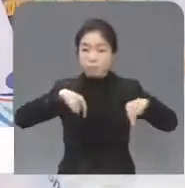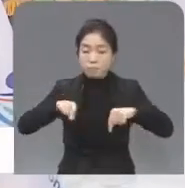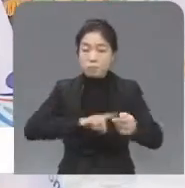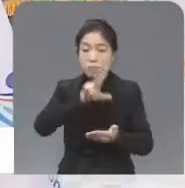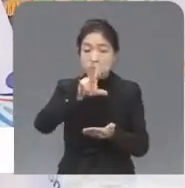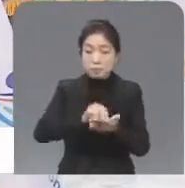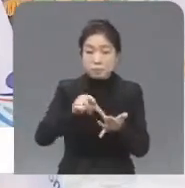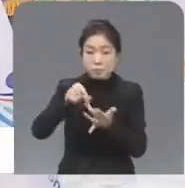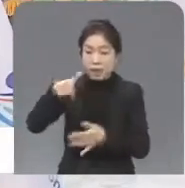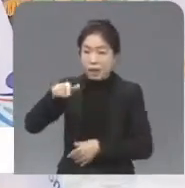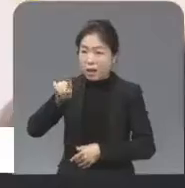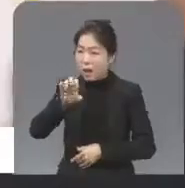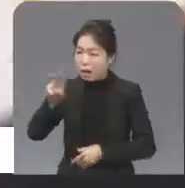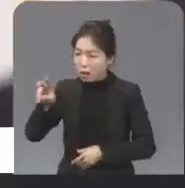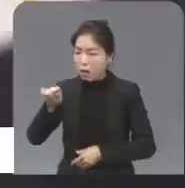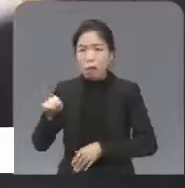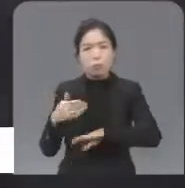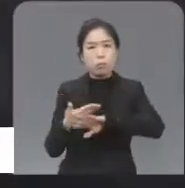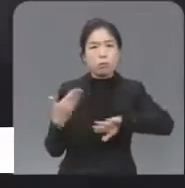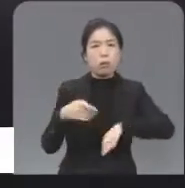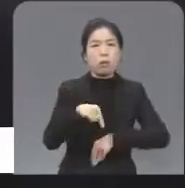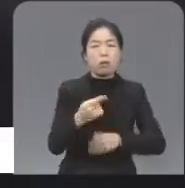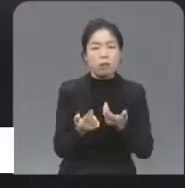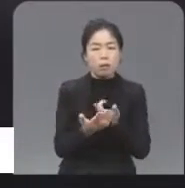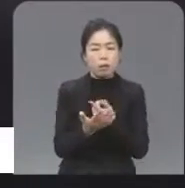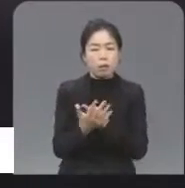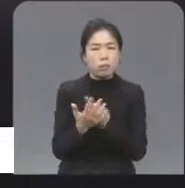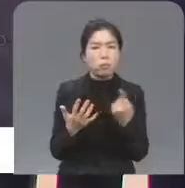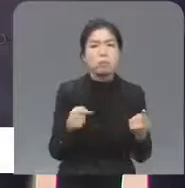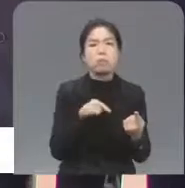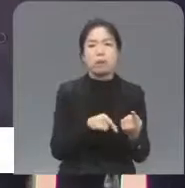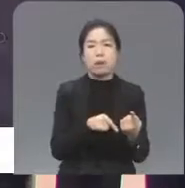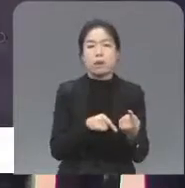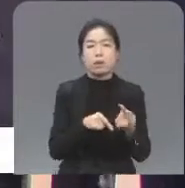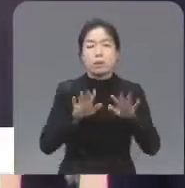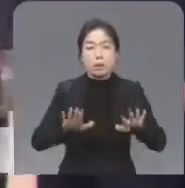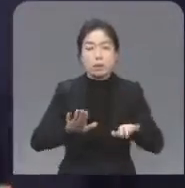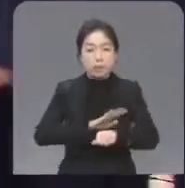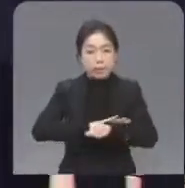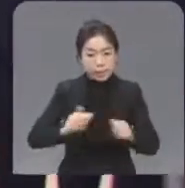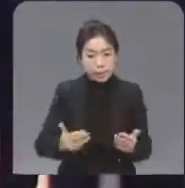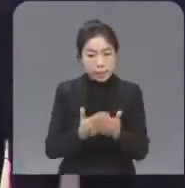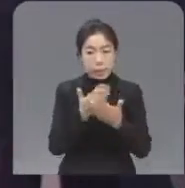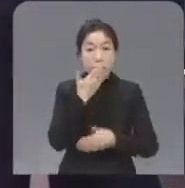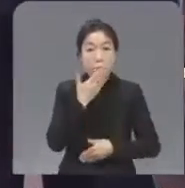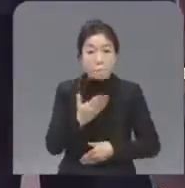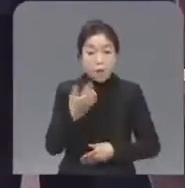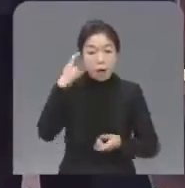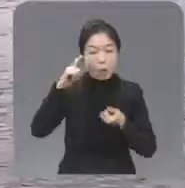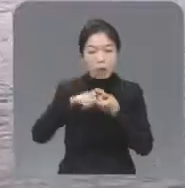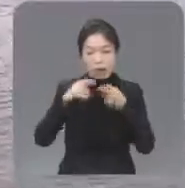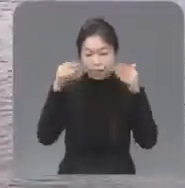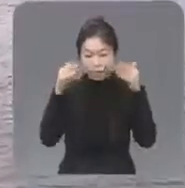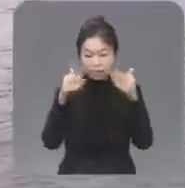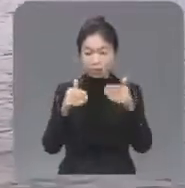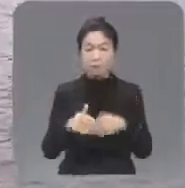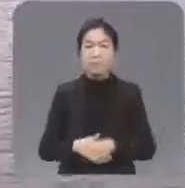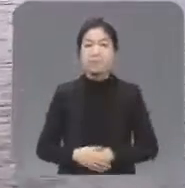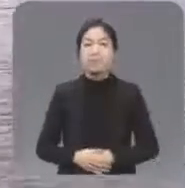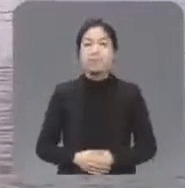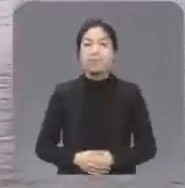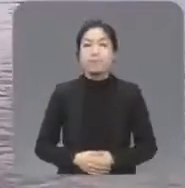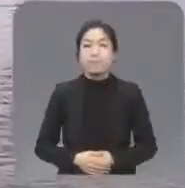채택된 가야 문화권과 달리 소외됐던 마한의 역사 문화. 이번엔 제대로 빛을 볼 수 있을지 주목됩니다. KBS